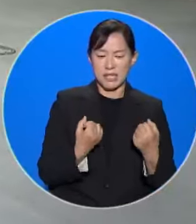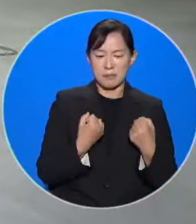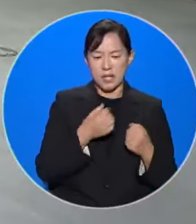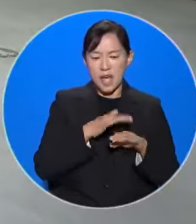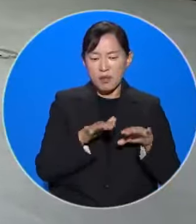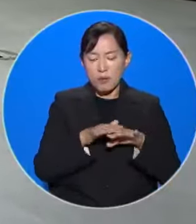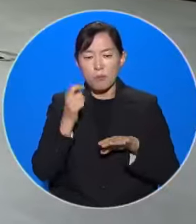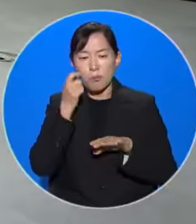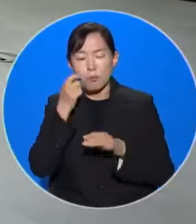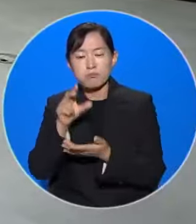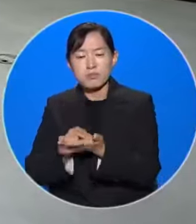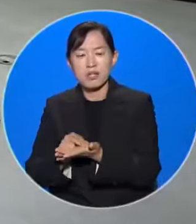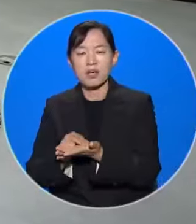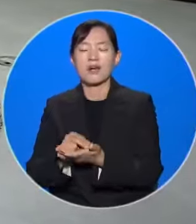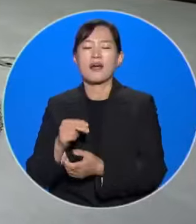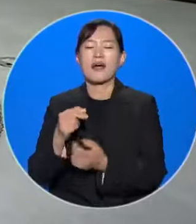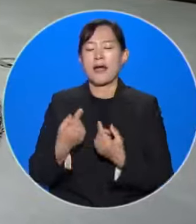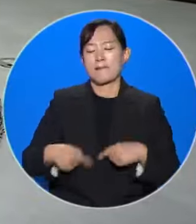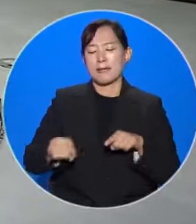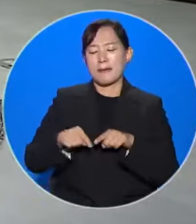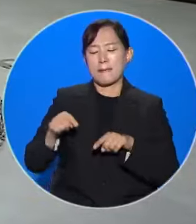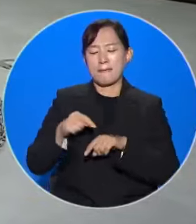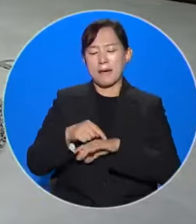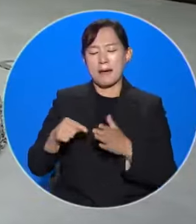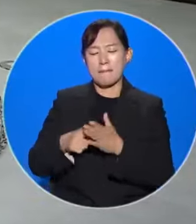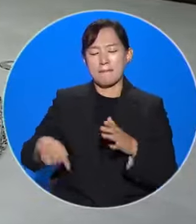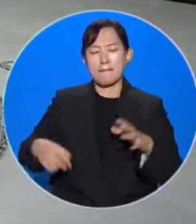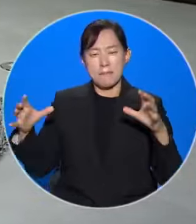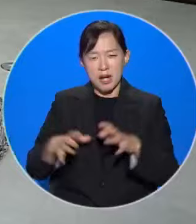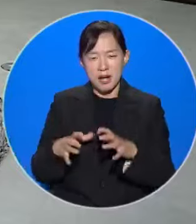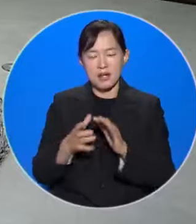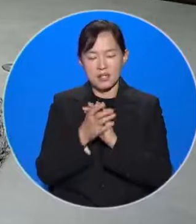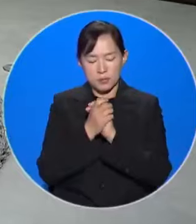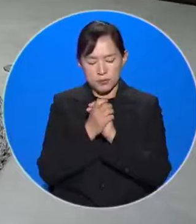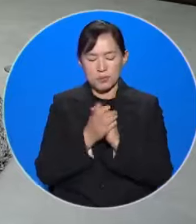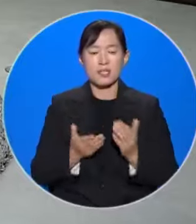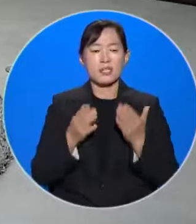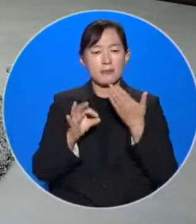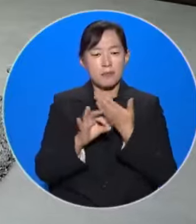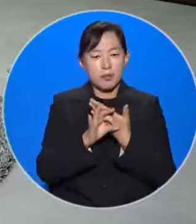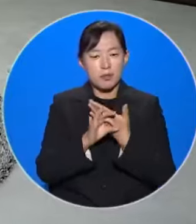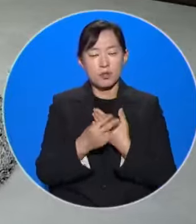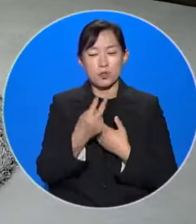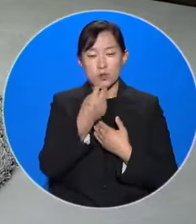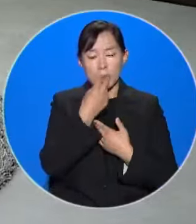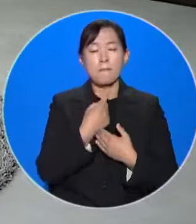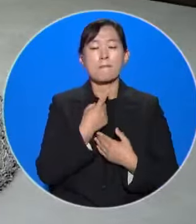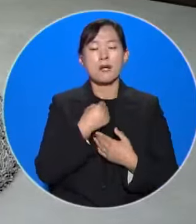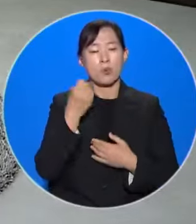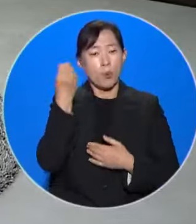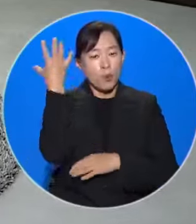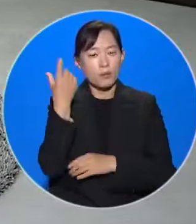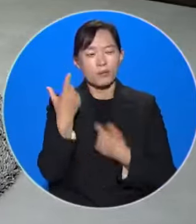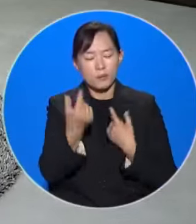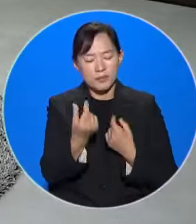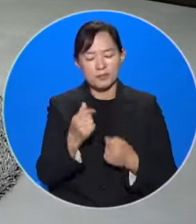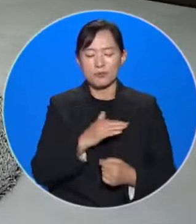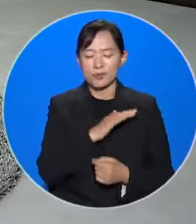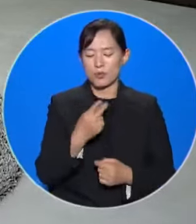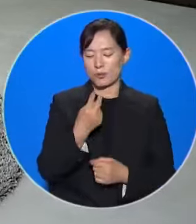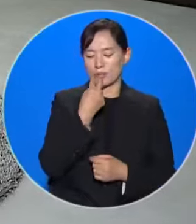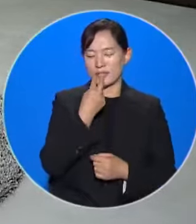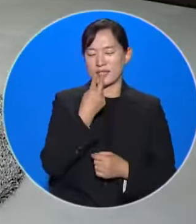수 없는 문제라도 함께 마음을 모아 중보기도를 하면 수면 위에서 숨을 쉬는 돌고래처럼 우리에게도